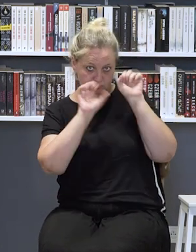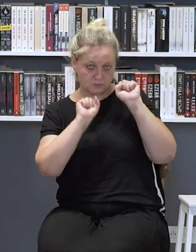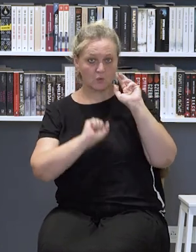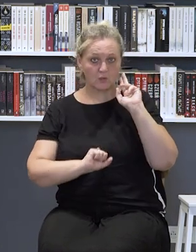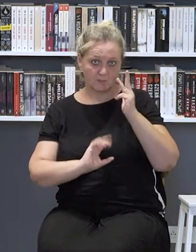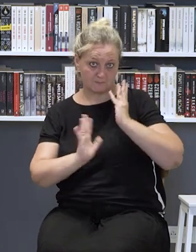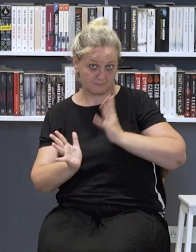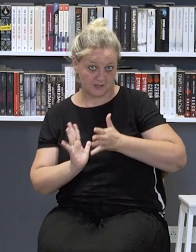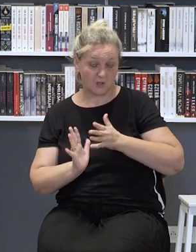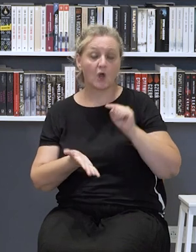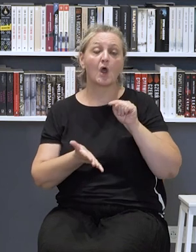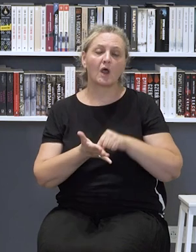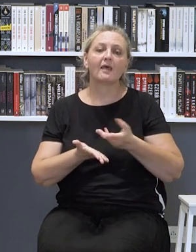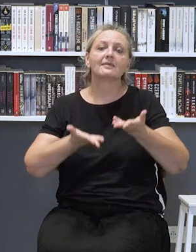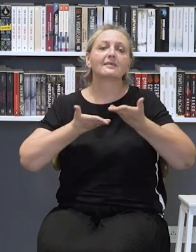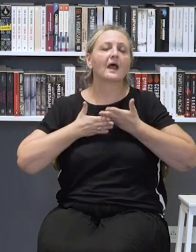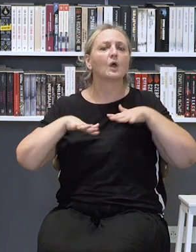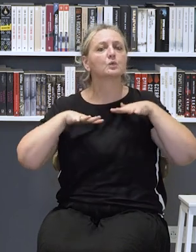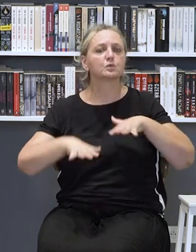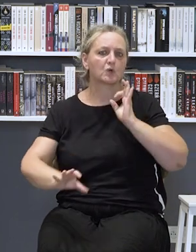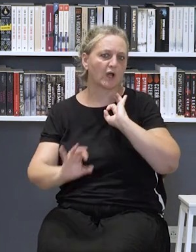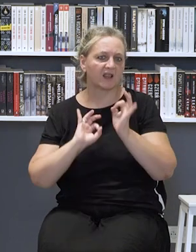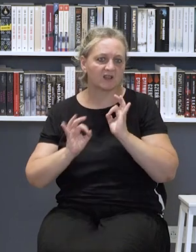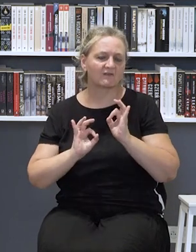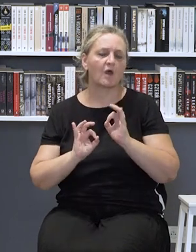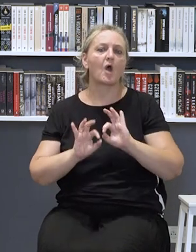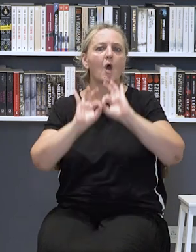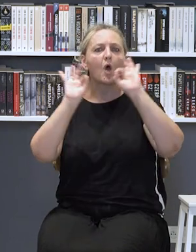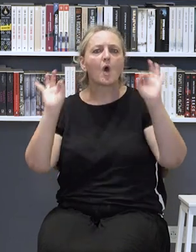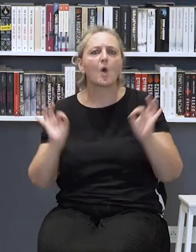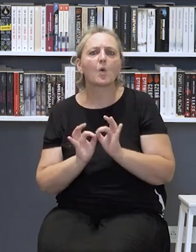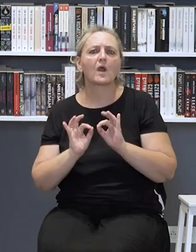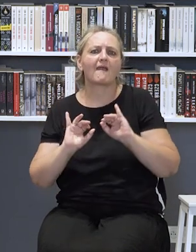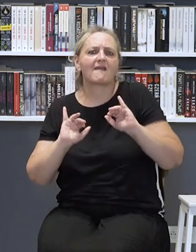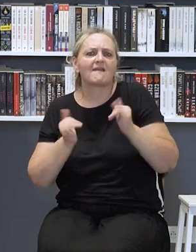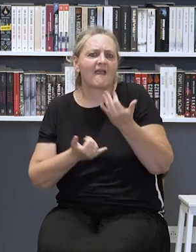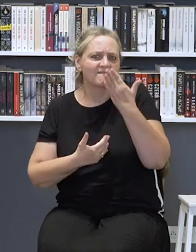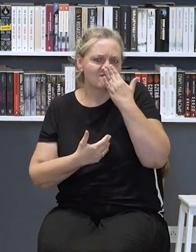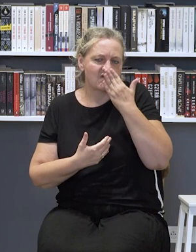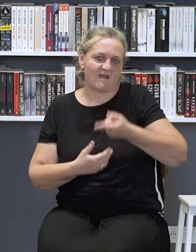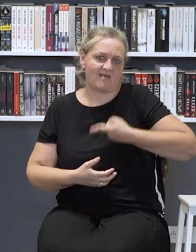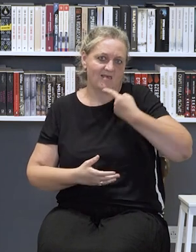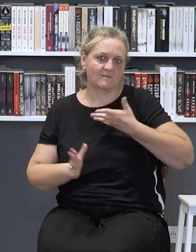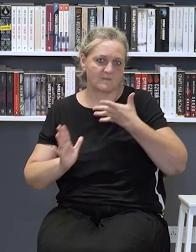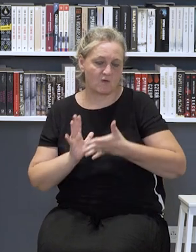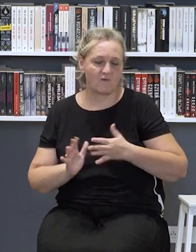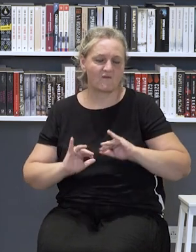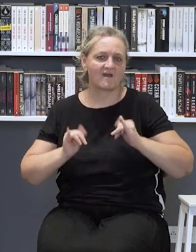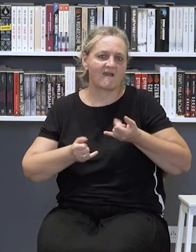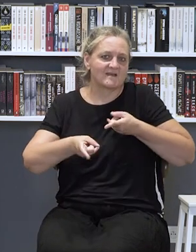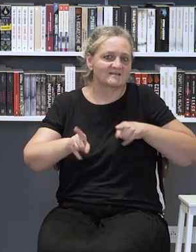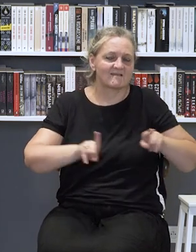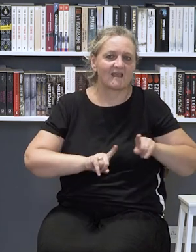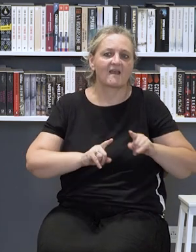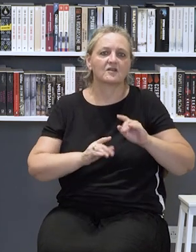migowy, daje nam bardzo dużo informacji na temat w ogóle interpretacji języka i tego, jak tworzymy znaczenie,